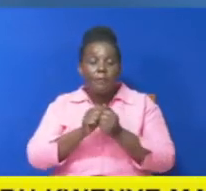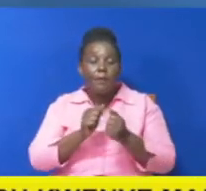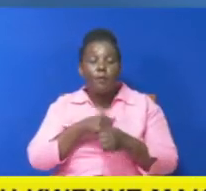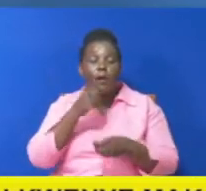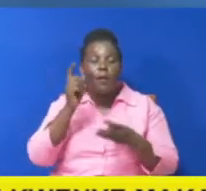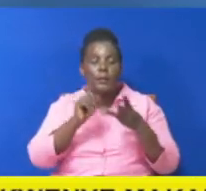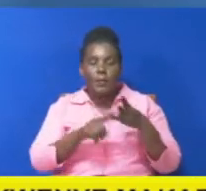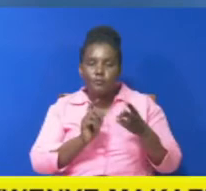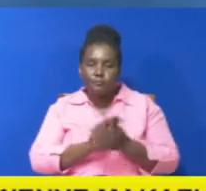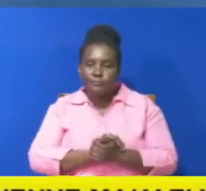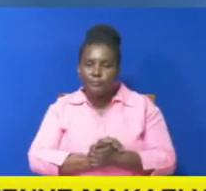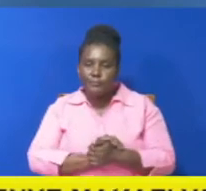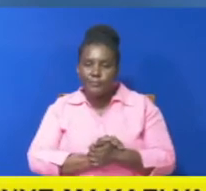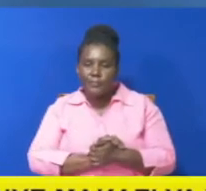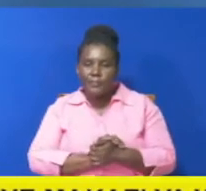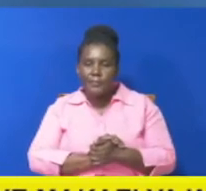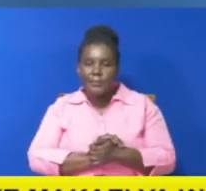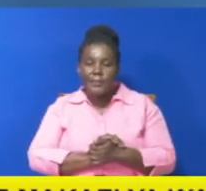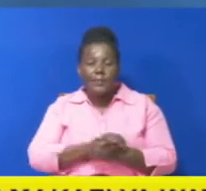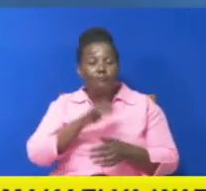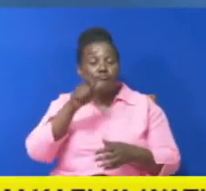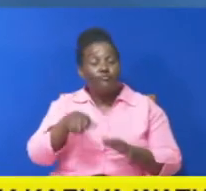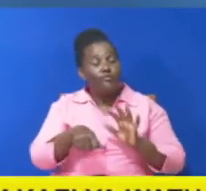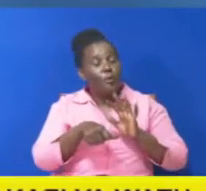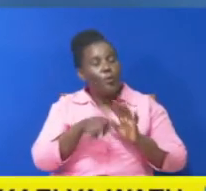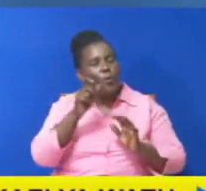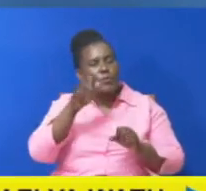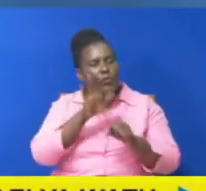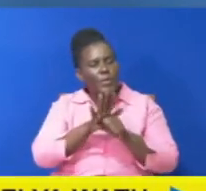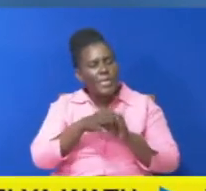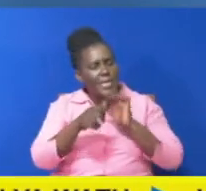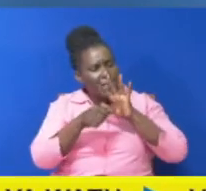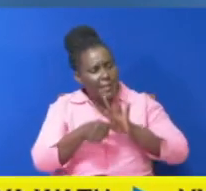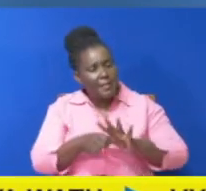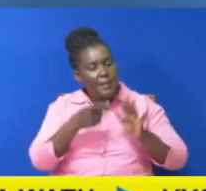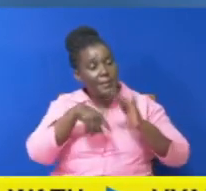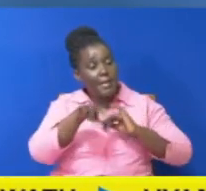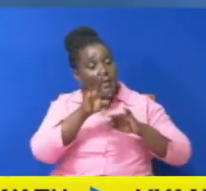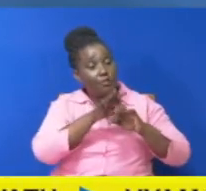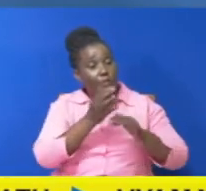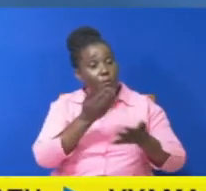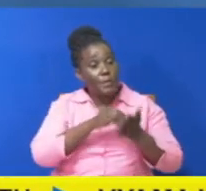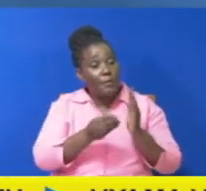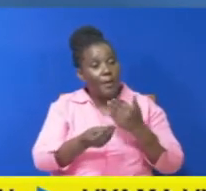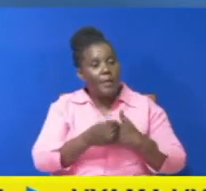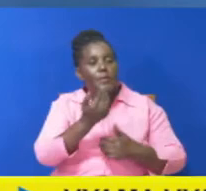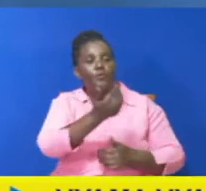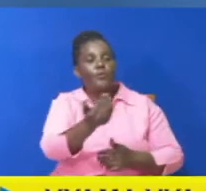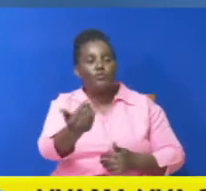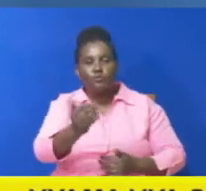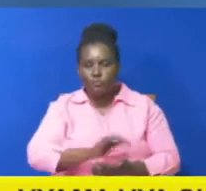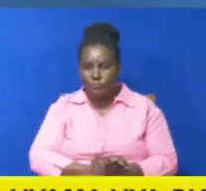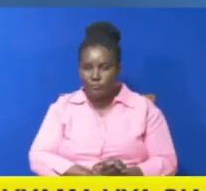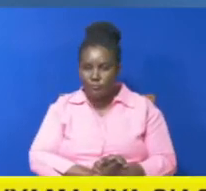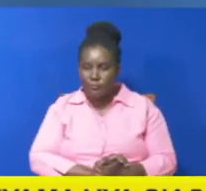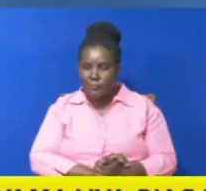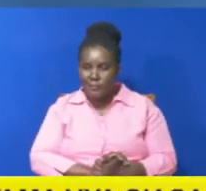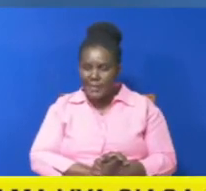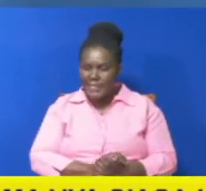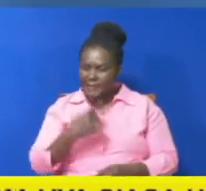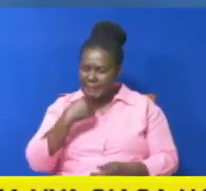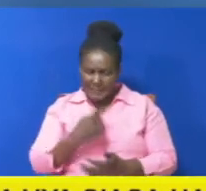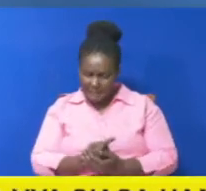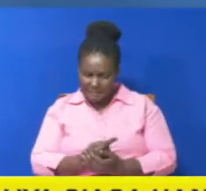kama la tatu, inafika hatua mtu anaamua kunyanyasika katika ndoa, tayari ameshatengeneza watoto pale. Ama kuna mtoto